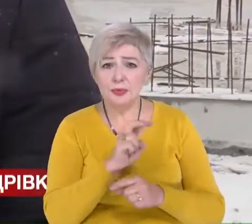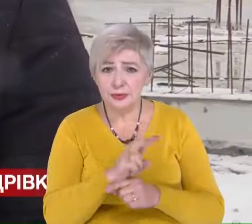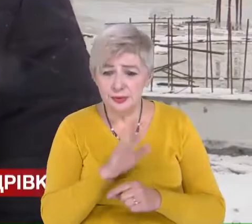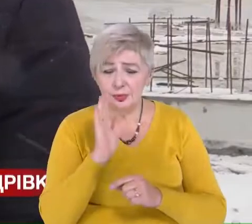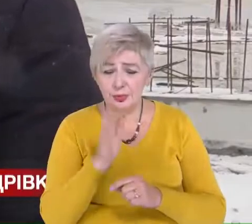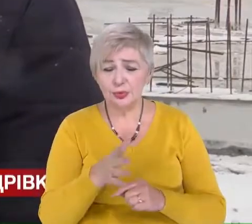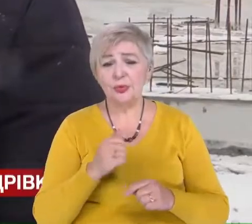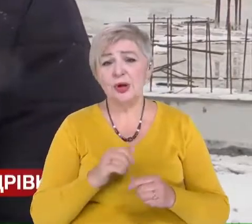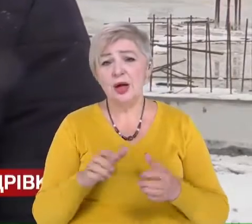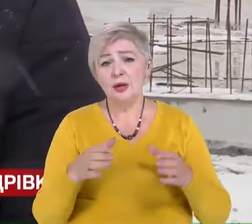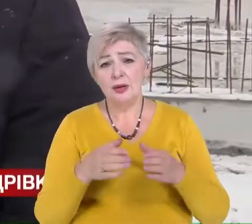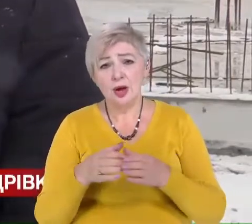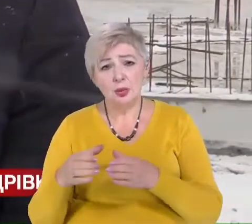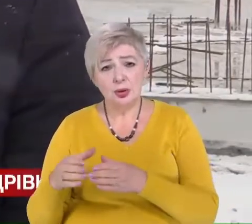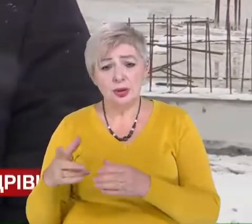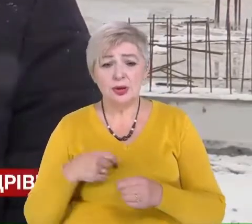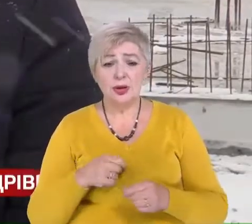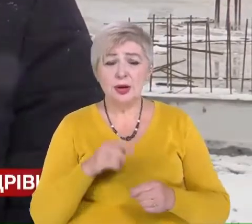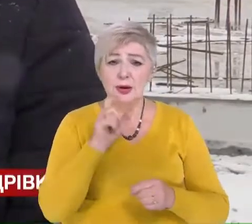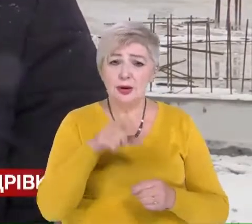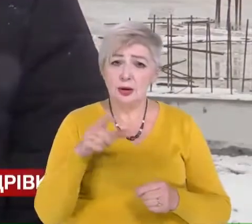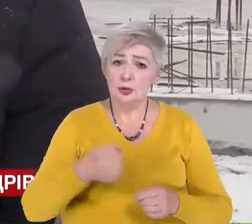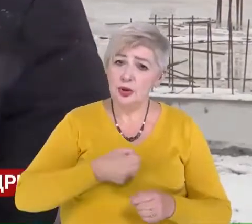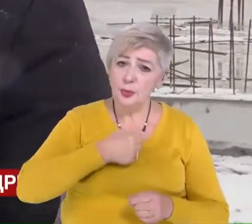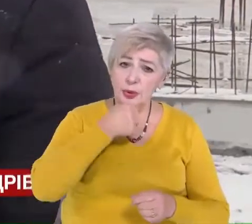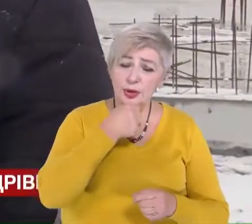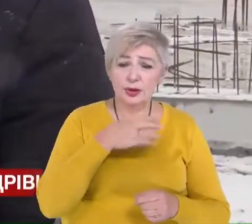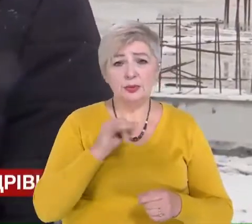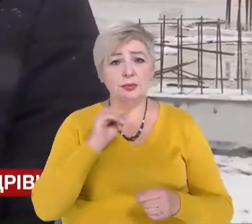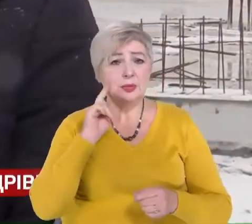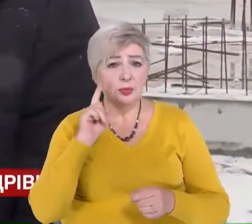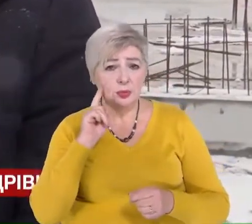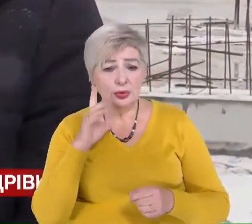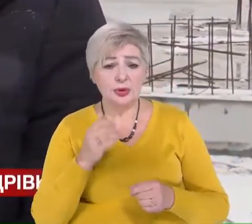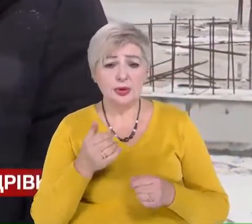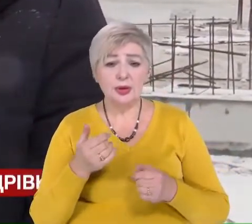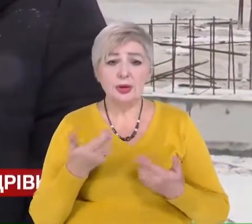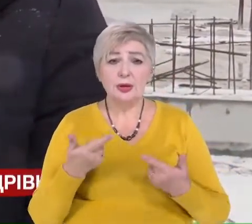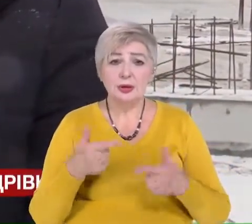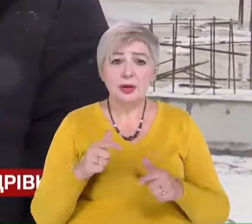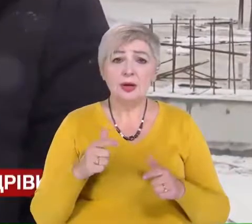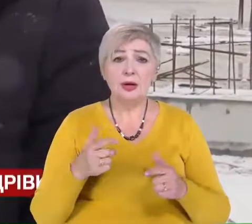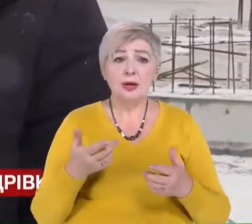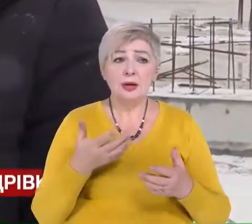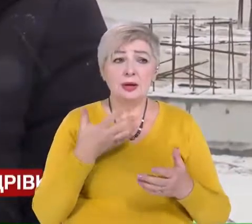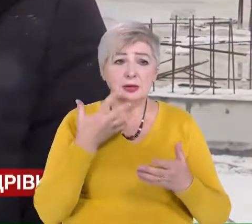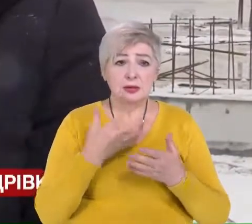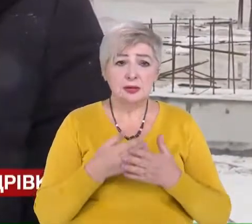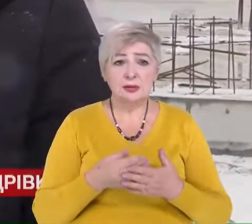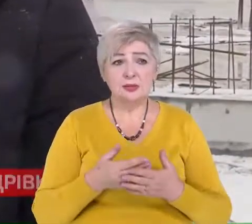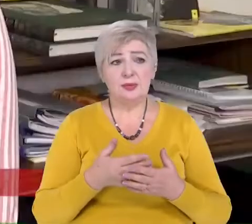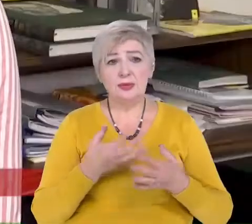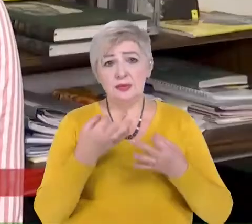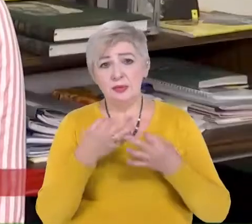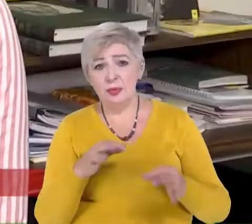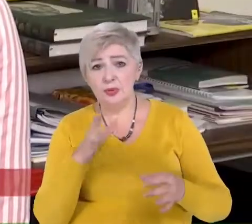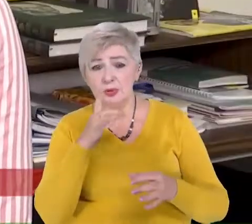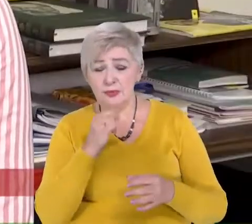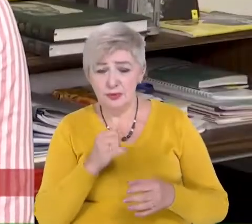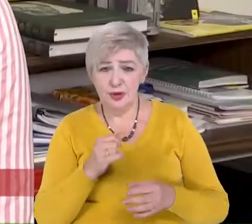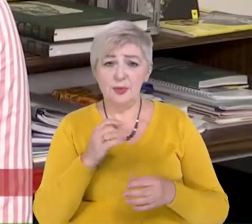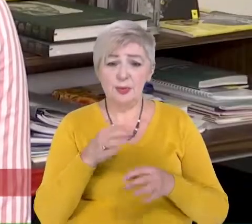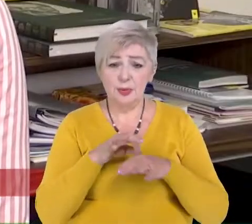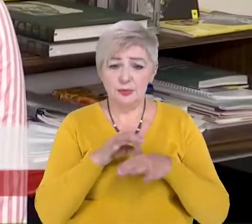людей похилого віку, і молоді, які б мали де свій досуг скоротати. Для того,